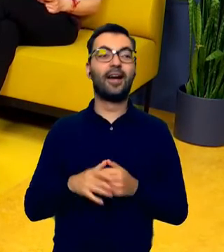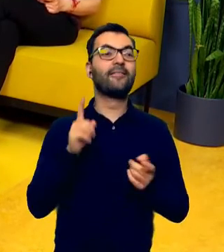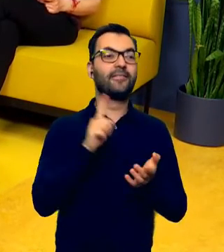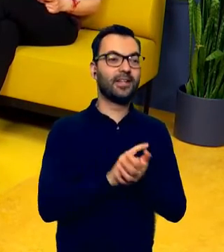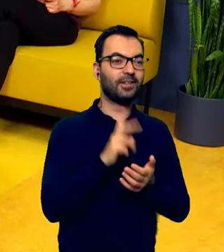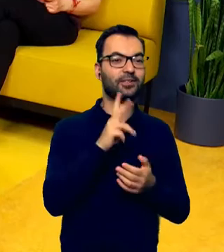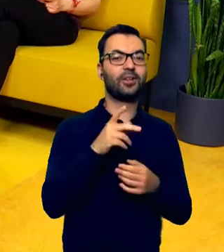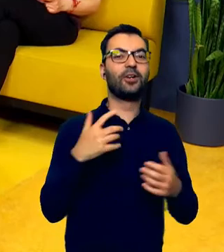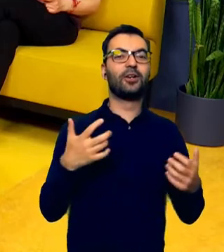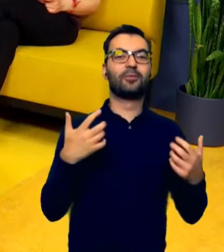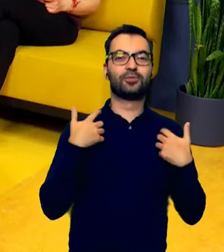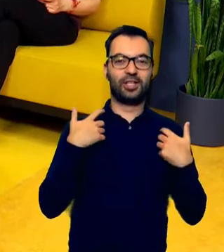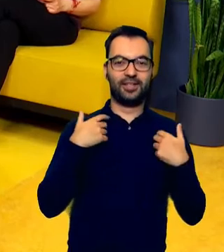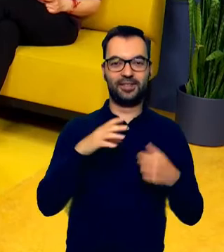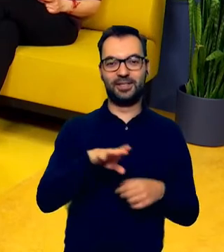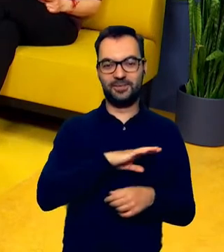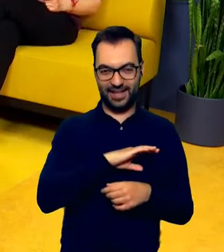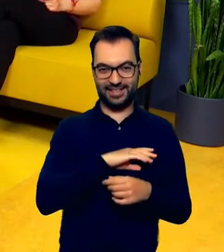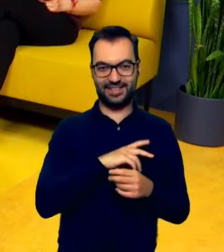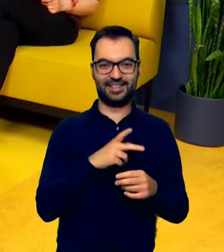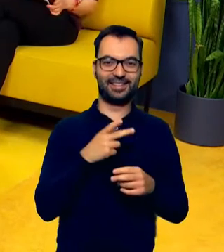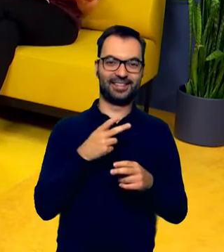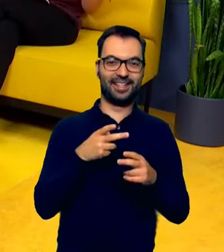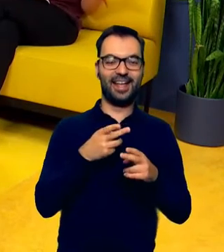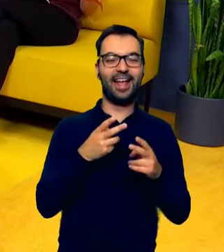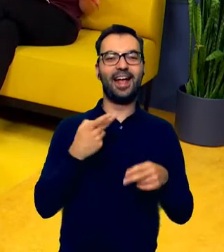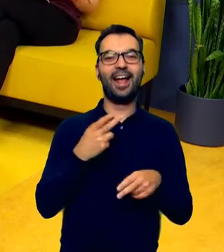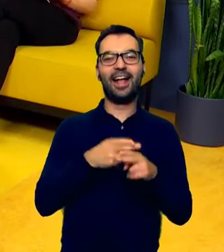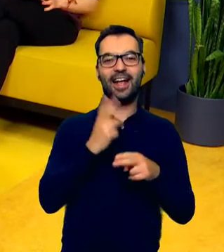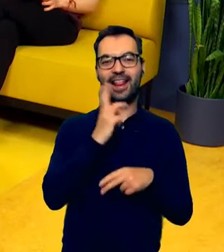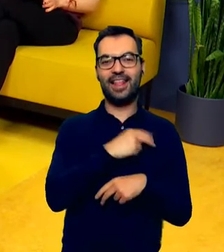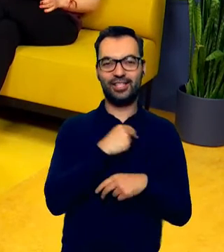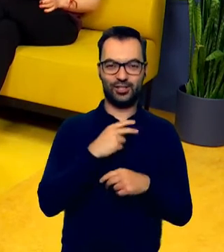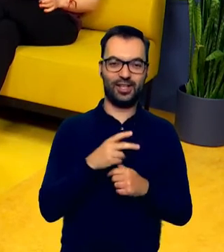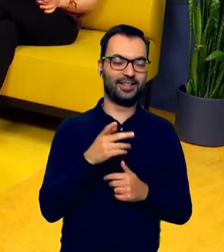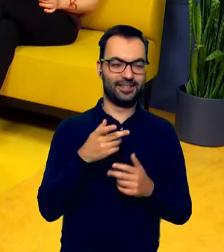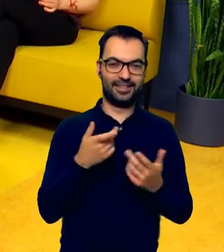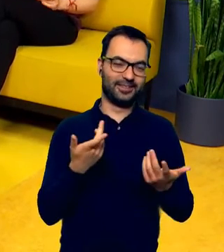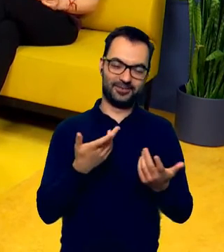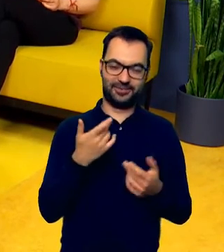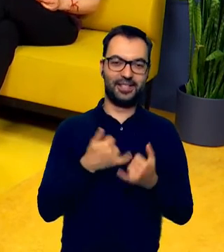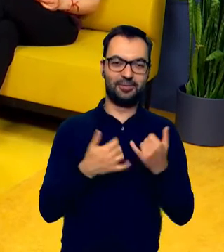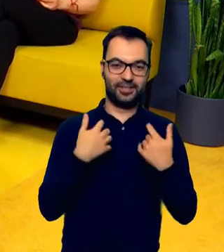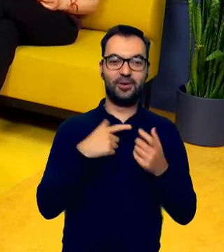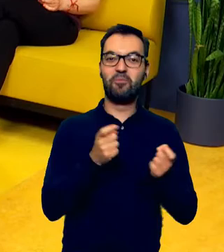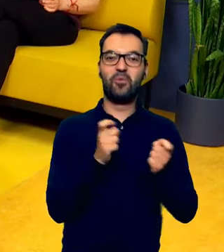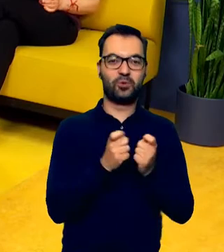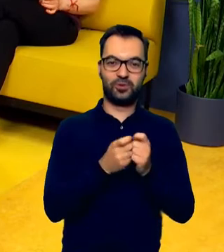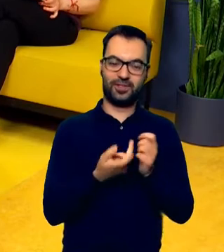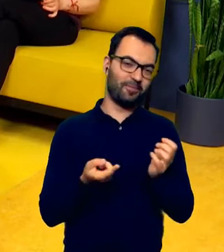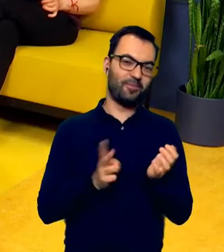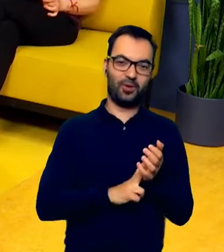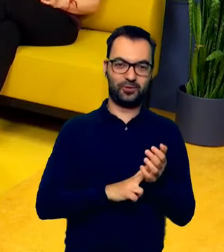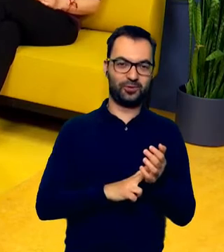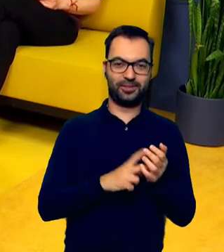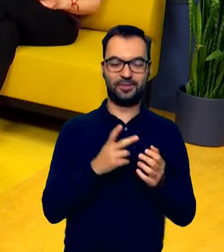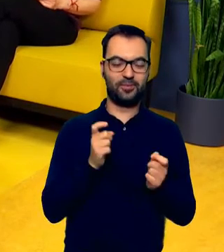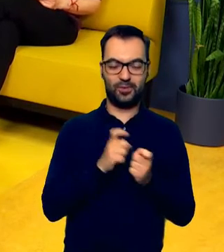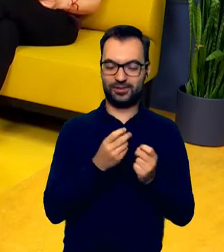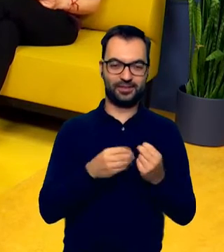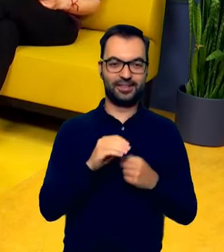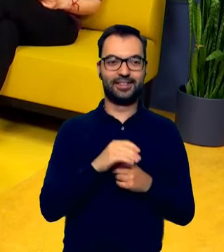uwaga zawodnik, który przeżył śmierć kliniczną, ponieważ jakby śmierć kliniczna jest punktowana podwójną pulą